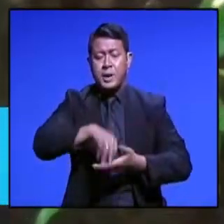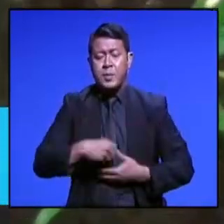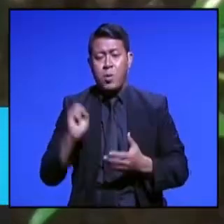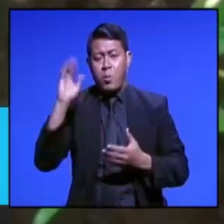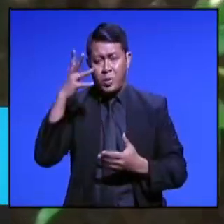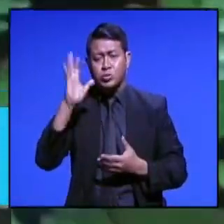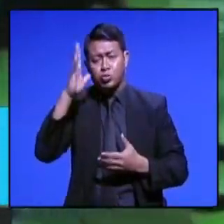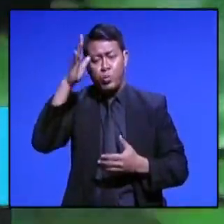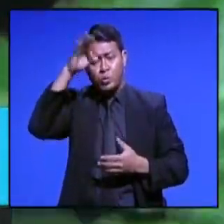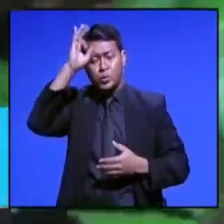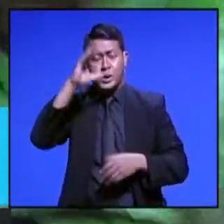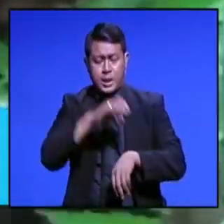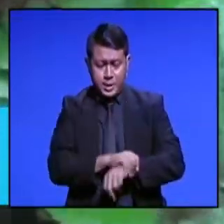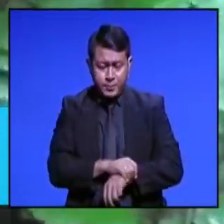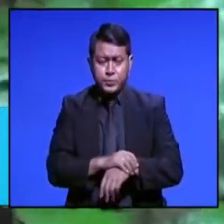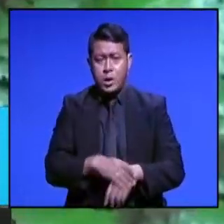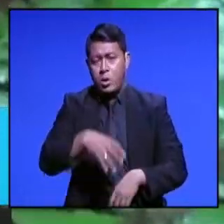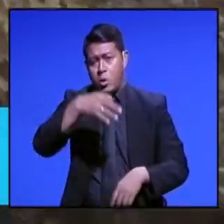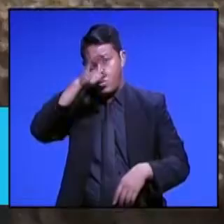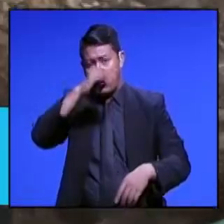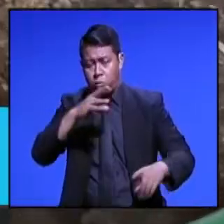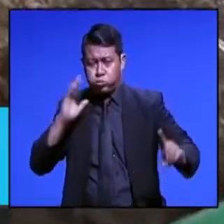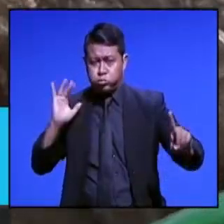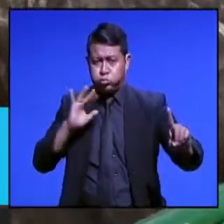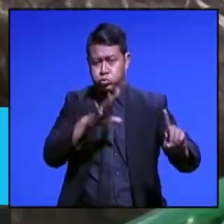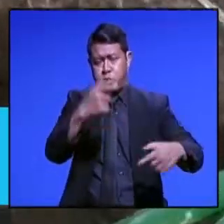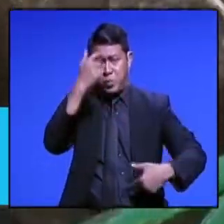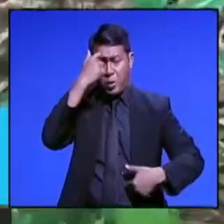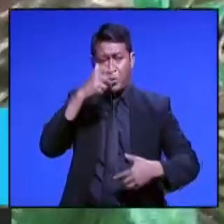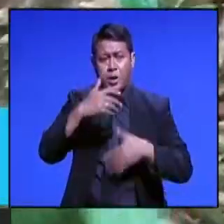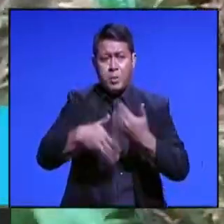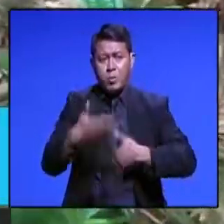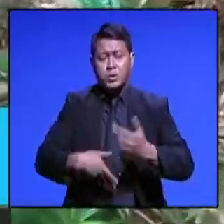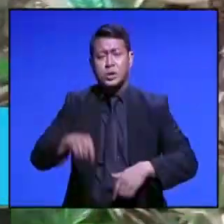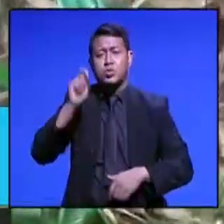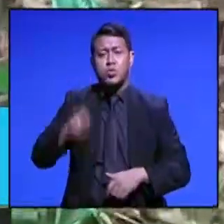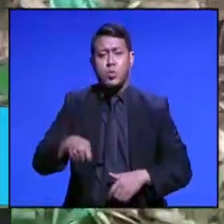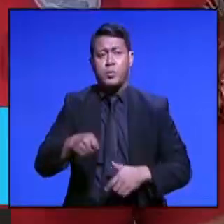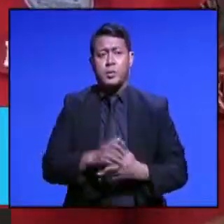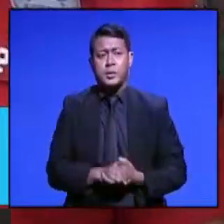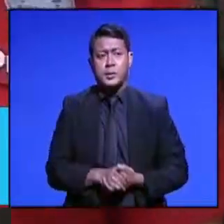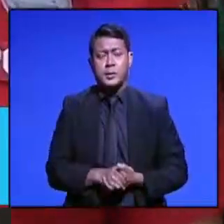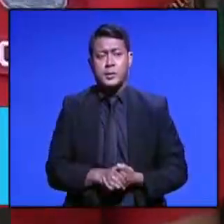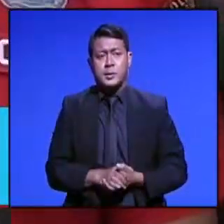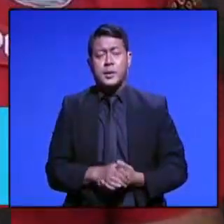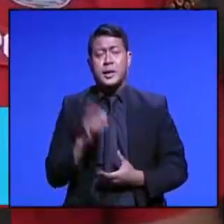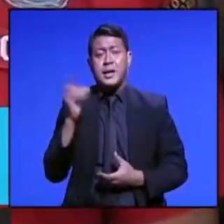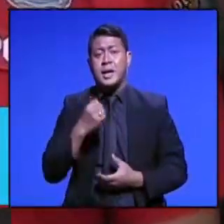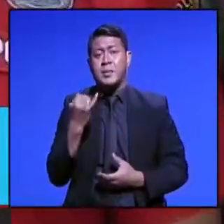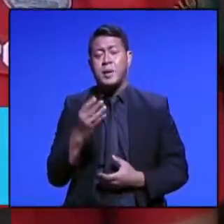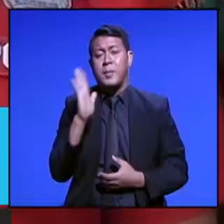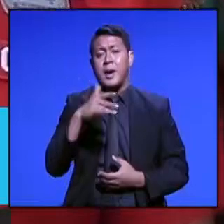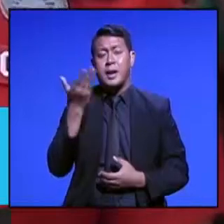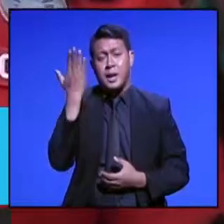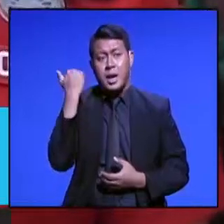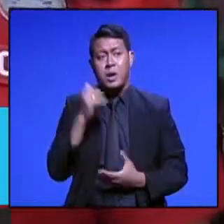sudah ditangkap. Petugas akan terus memburu para pelaku dan akan memproses secara hukum. Dari beberapa hari yang lalu kita